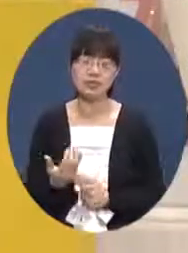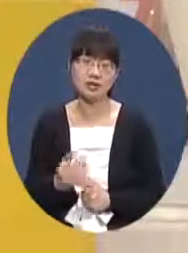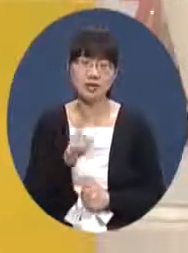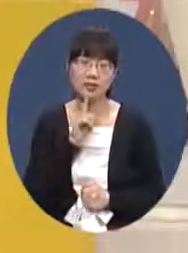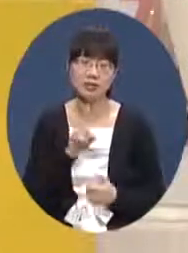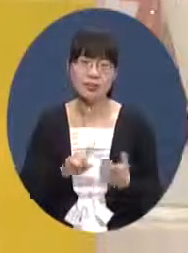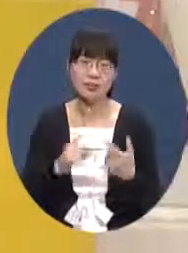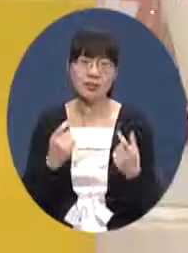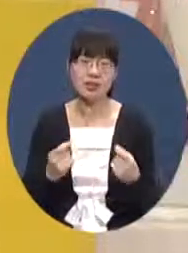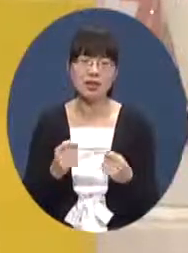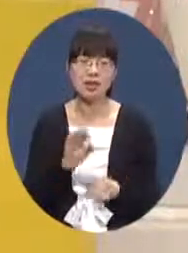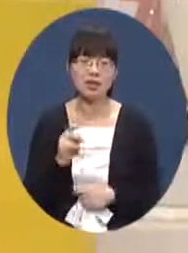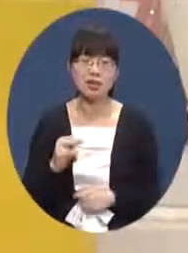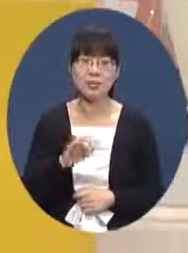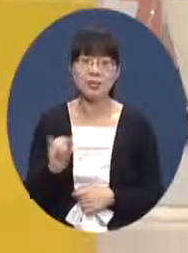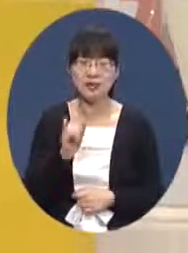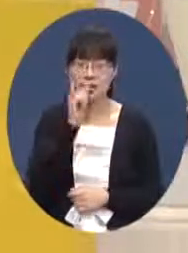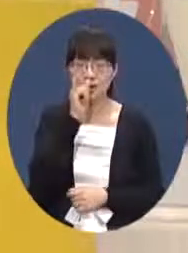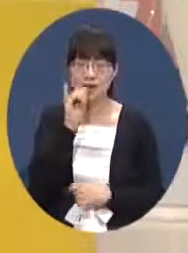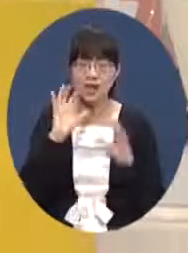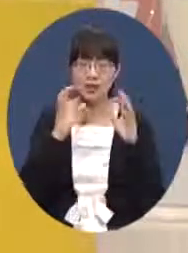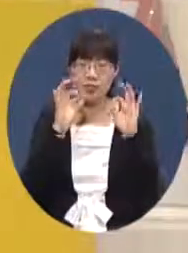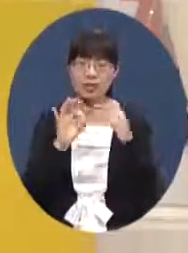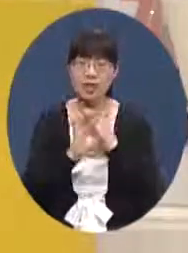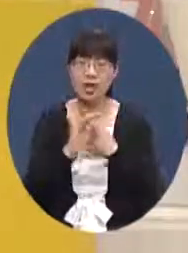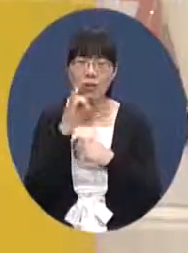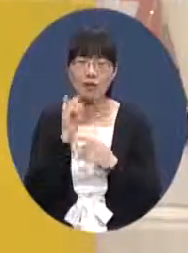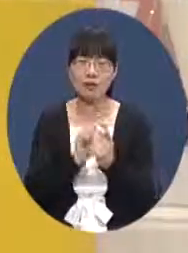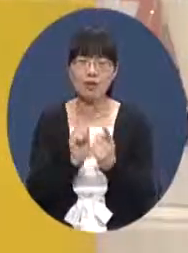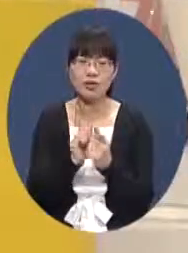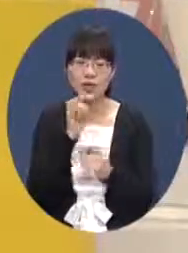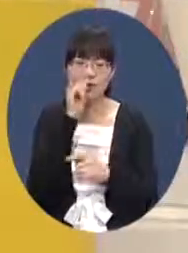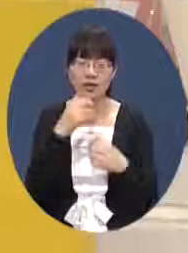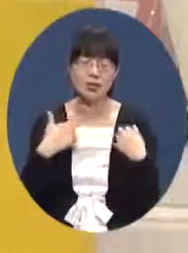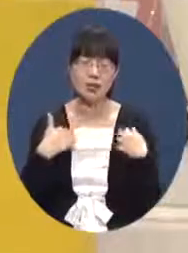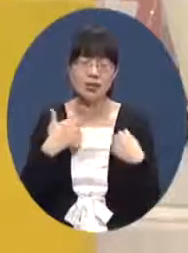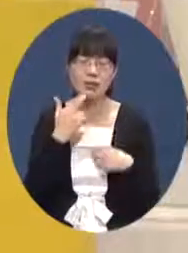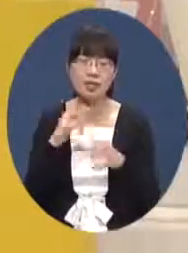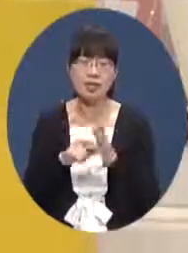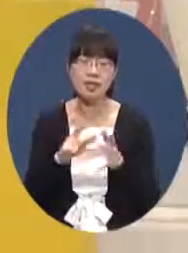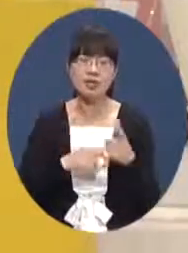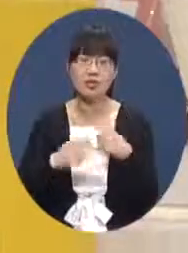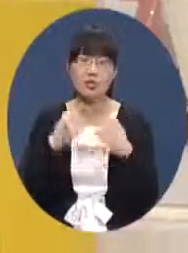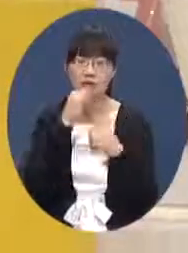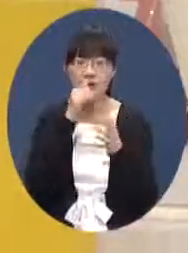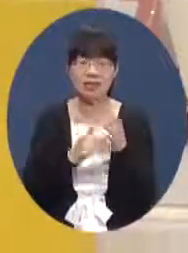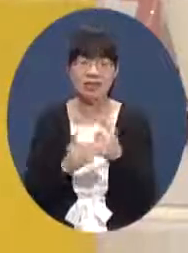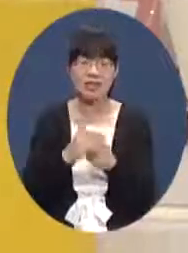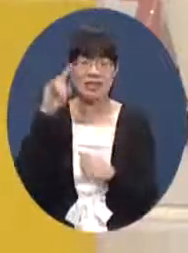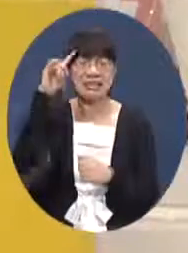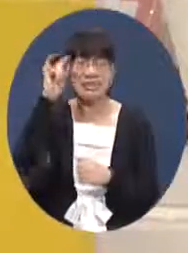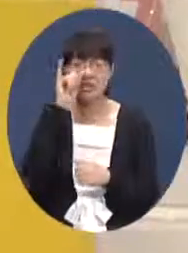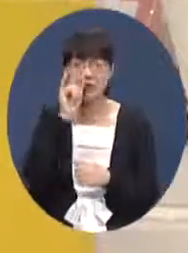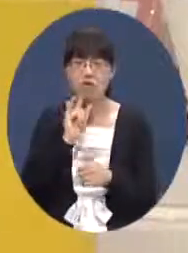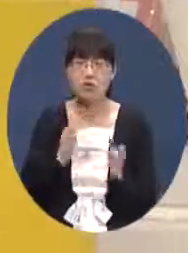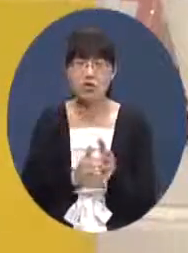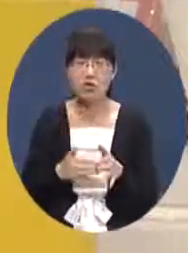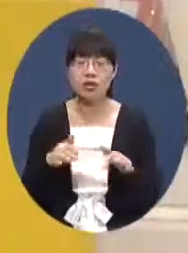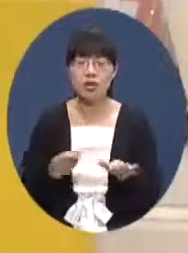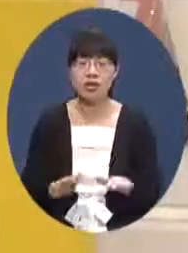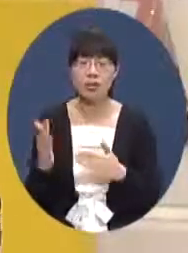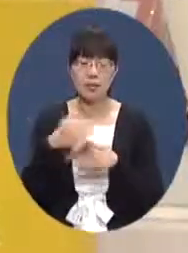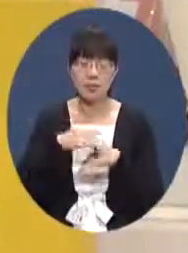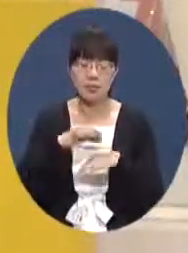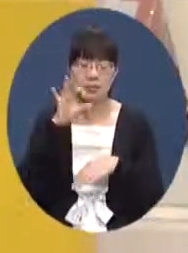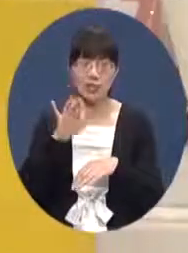제가 말씀드렸지만 아토피는 아이들은 엄마하고 접촉이 그렇게 즐겁지 않은 경우가 훨씬 많아요. 짜증스럽고. 근데 사실 피부라는